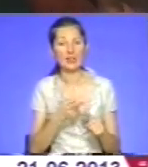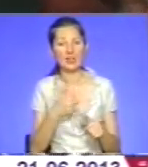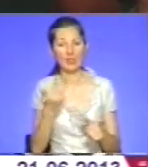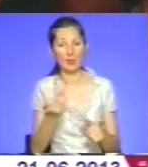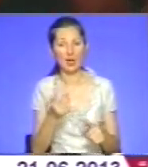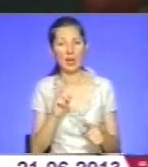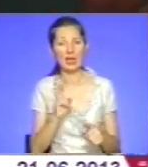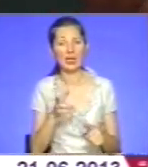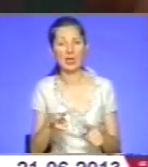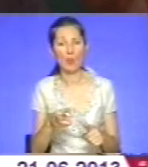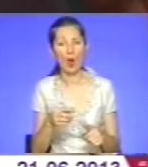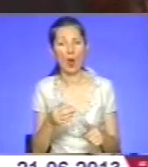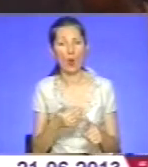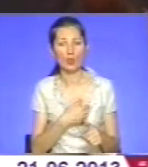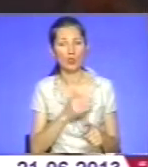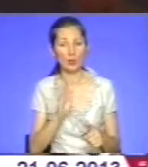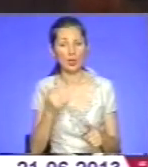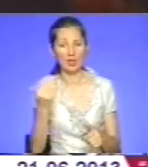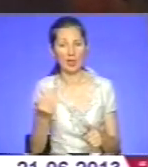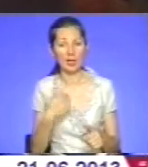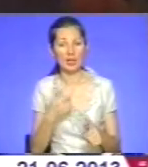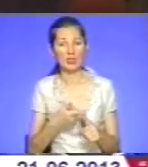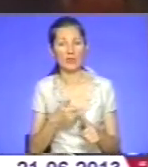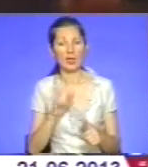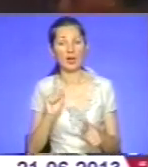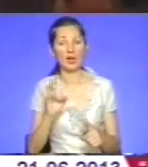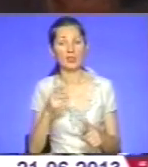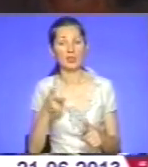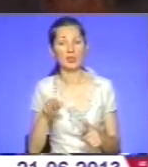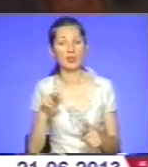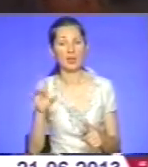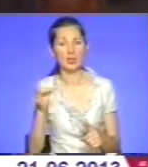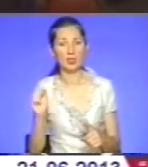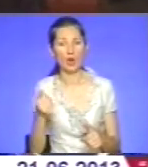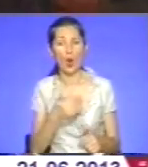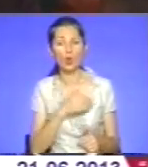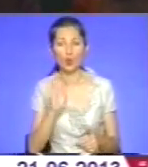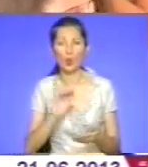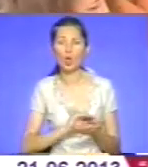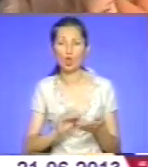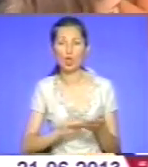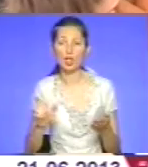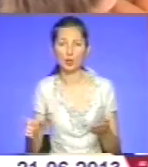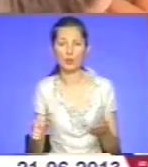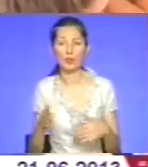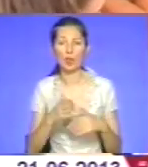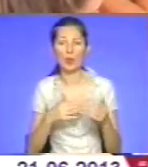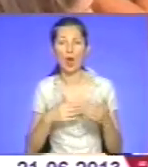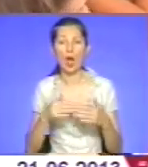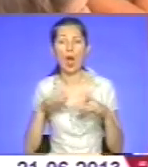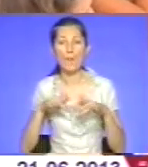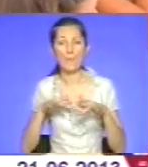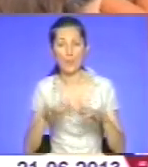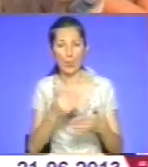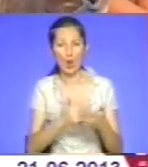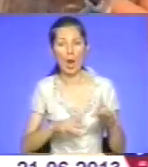стати ти? Мене звати Андрій Угрін. Я хочу стати журналістом. Програму заходу розділили на